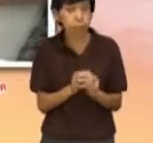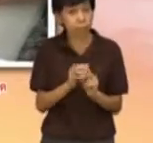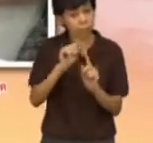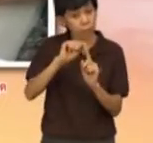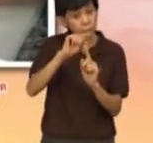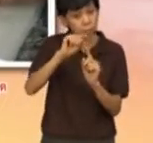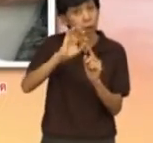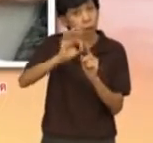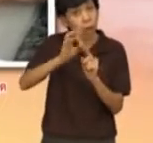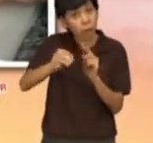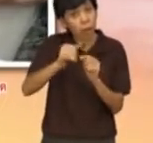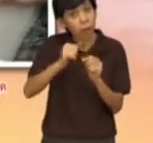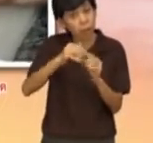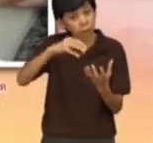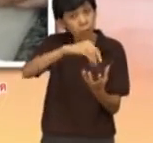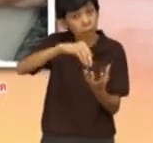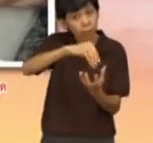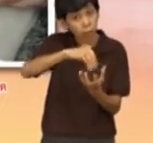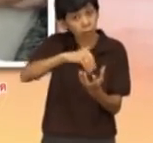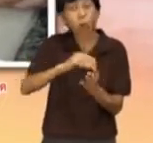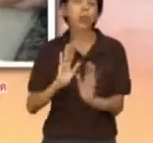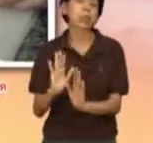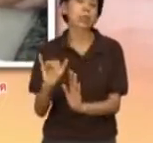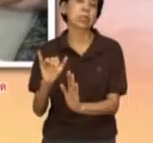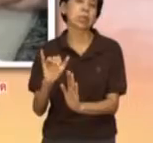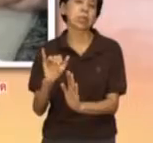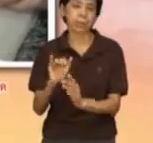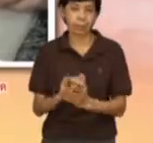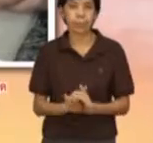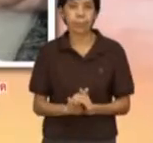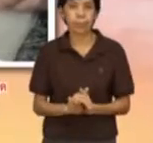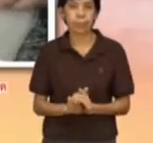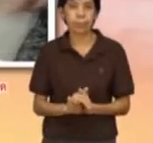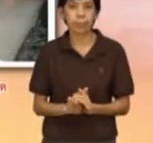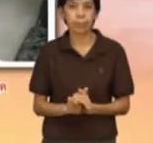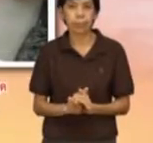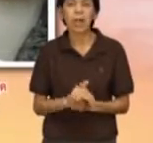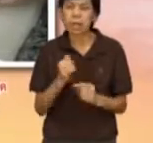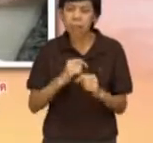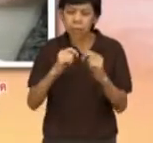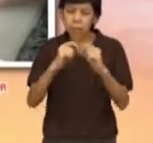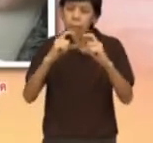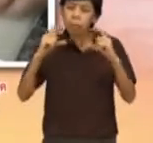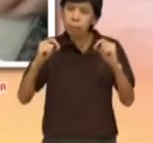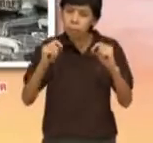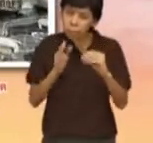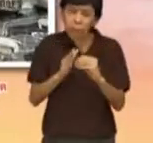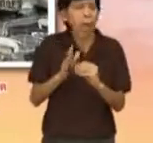คะ ผักชี เดี๋ยวแต่งทีหลังแต่จริงๆเรามีมะกรูดแล้วไม่ต้องผักชี